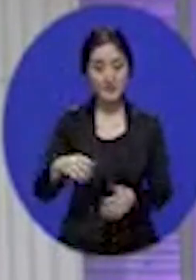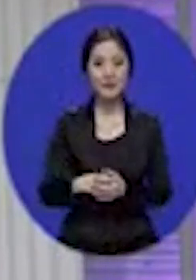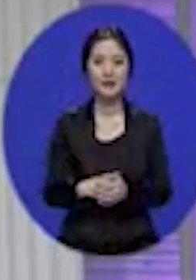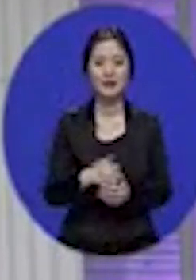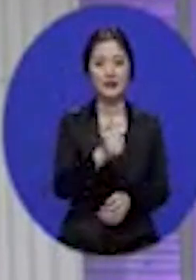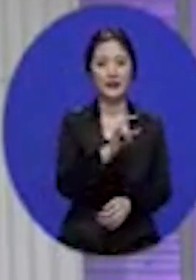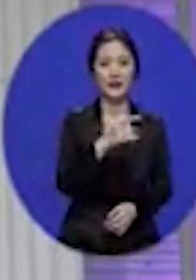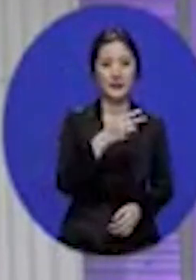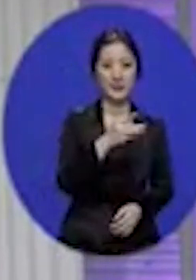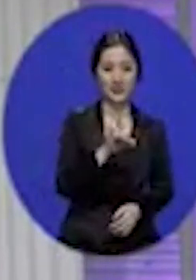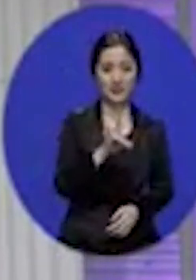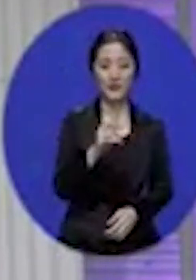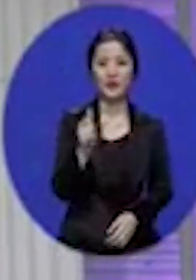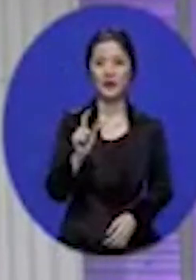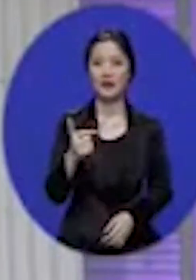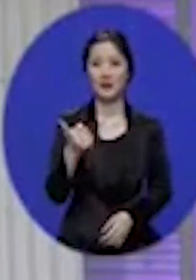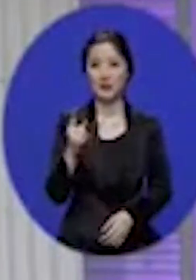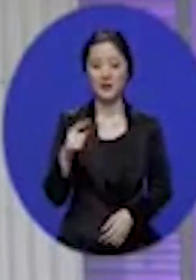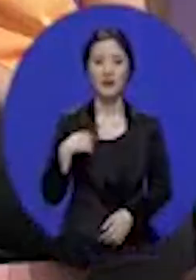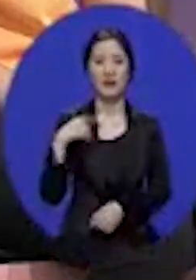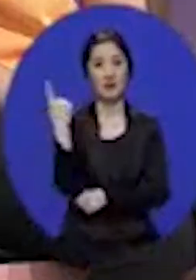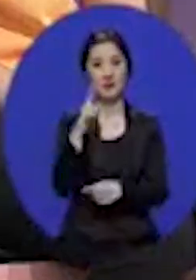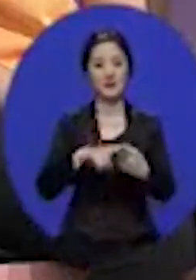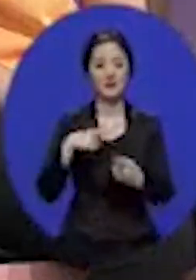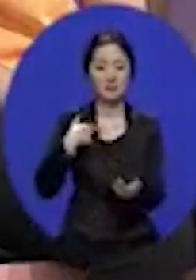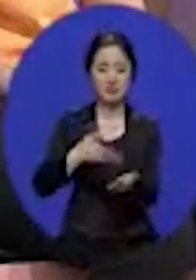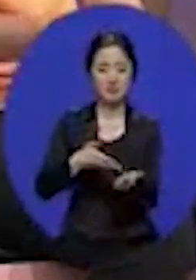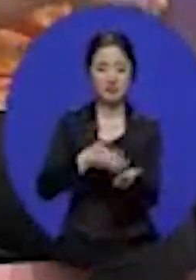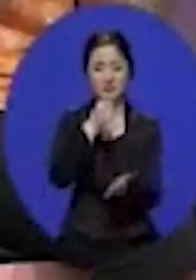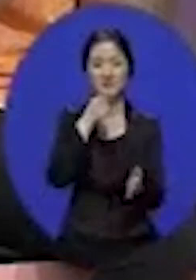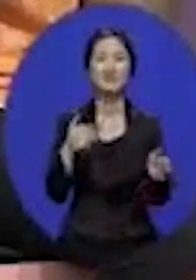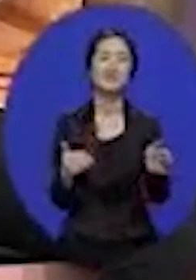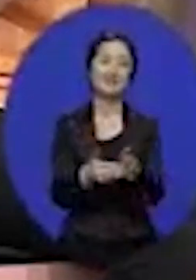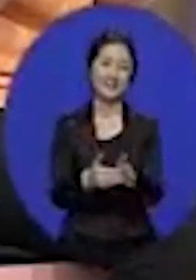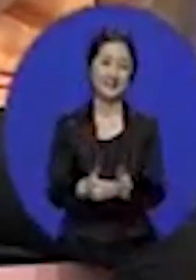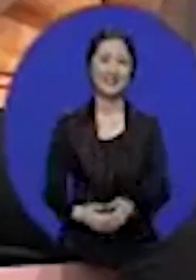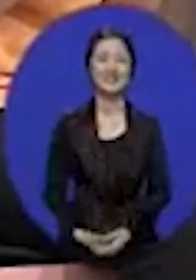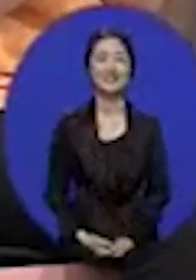한화의 첫 경기를 제가 중계를 했습니다.